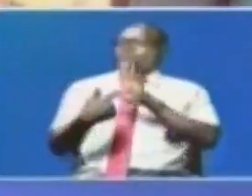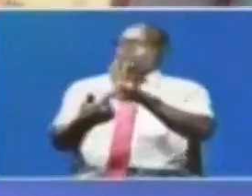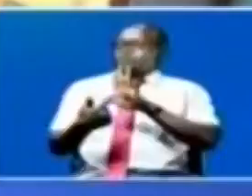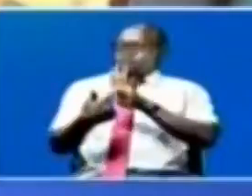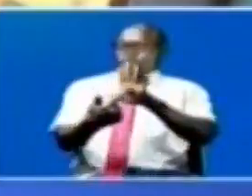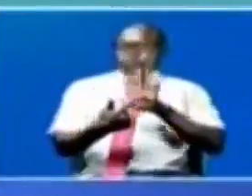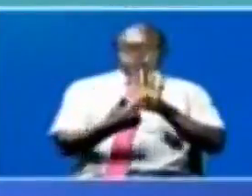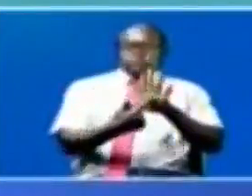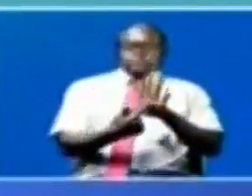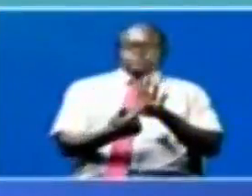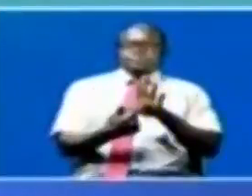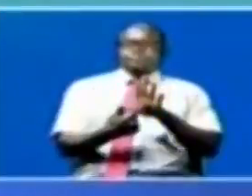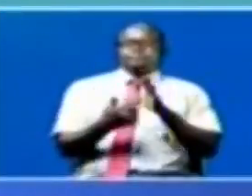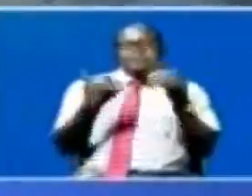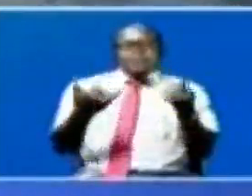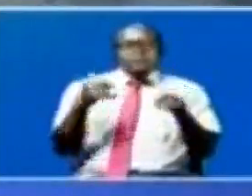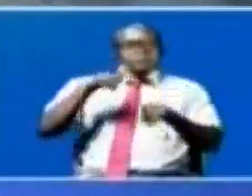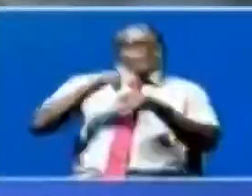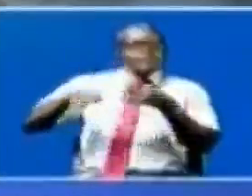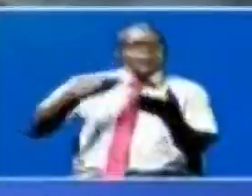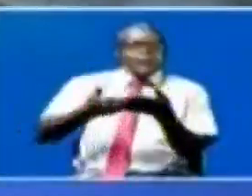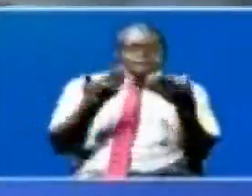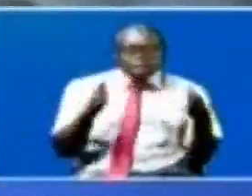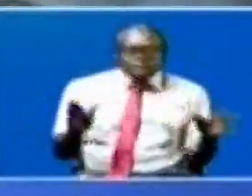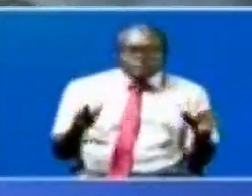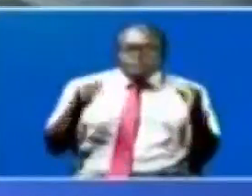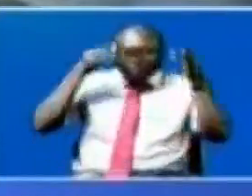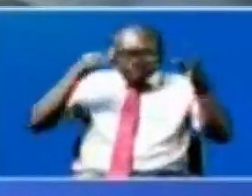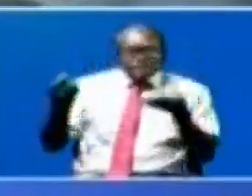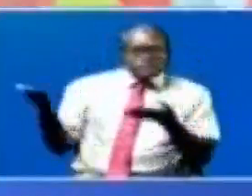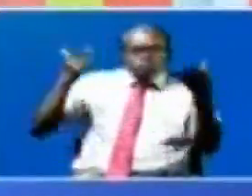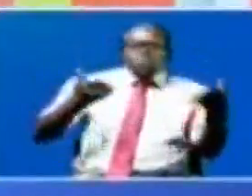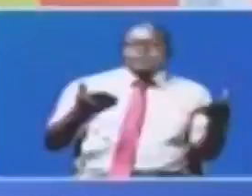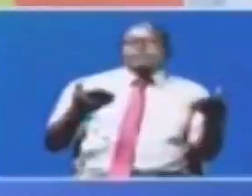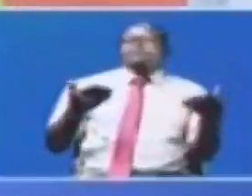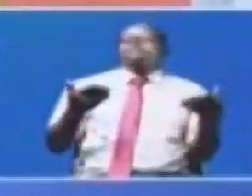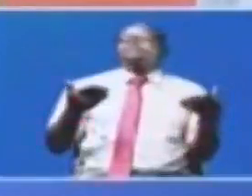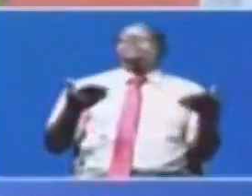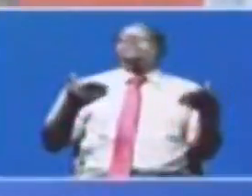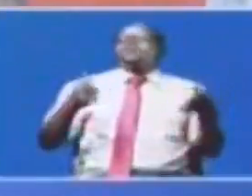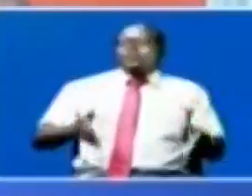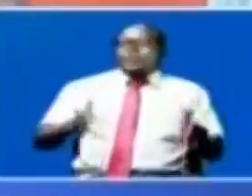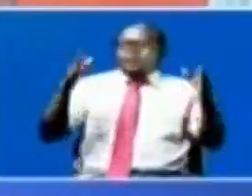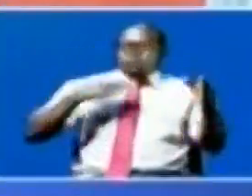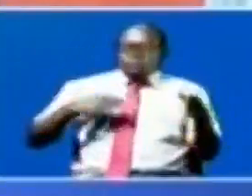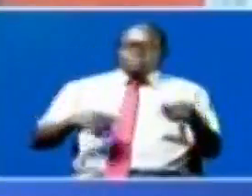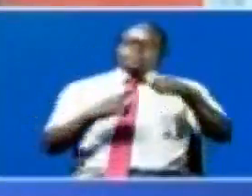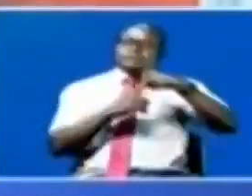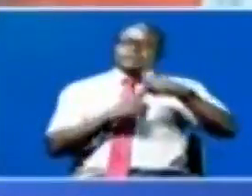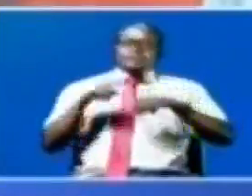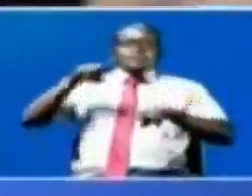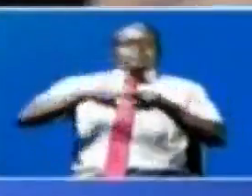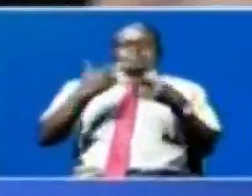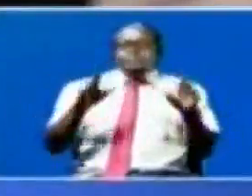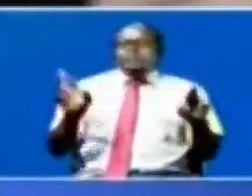vizuri. Mpaka hapo ilipofika nikaamua kuingiza barabarani nikabeba watu 6. Endo Mbanga ametuambia kuwa